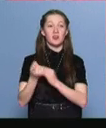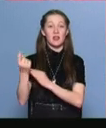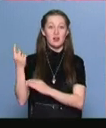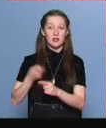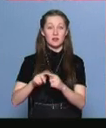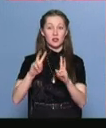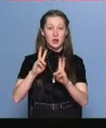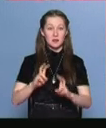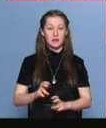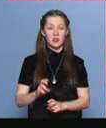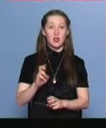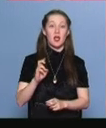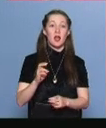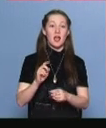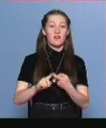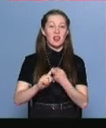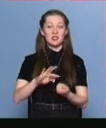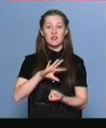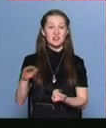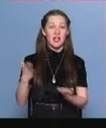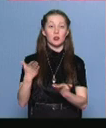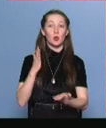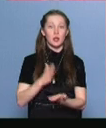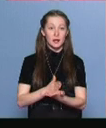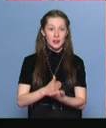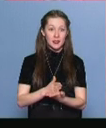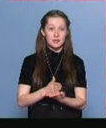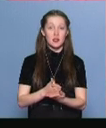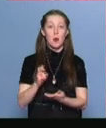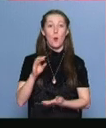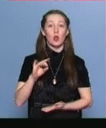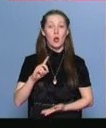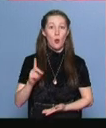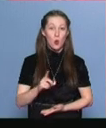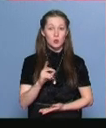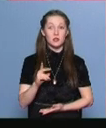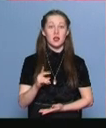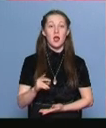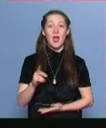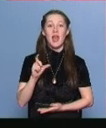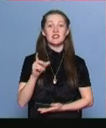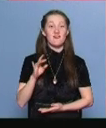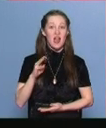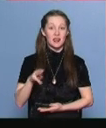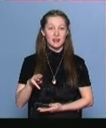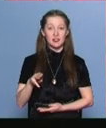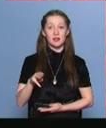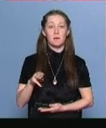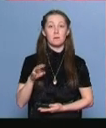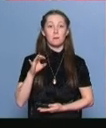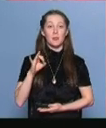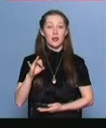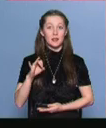всех клещевых инфекций, которые мы сейчас исследуем, это клещевой боррелиоз, это клещевой энцефалит, это эрлихиоз